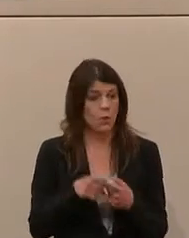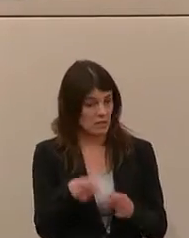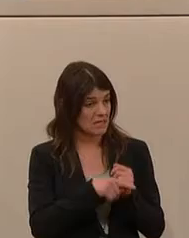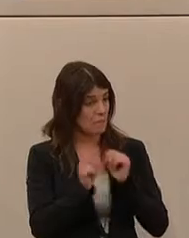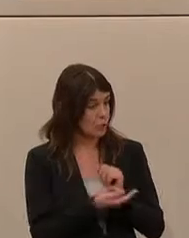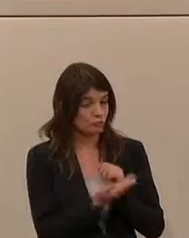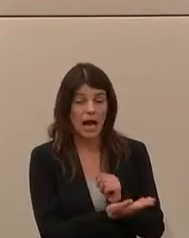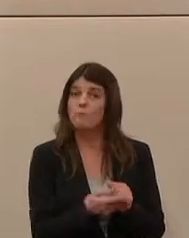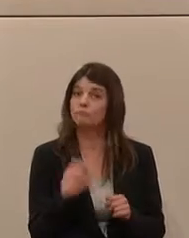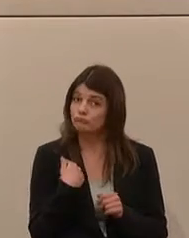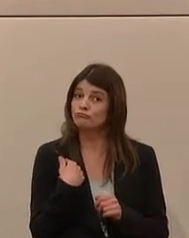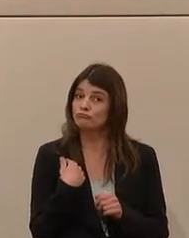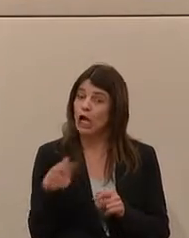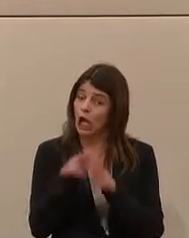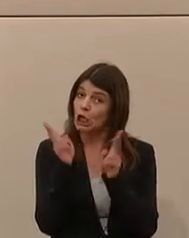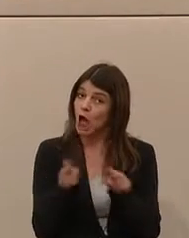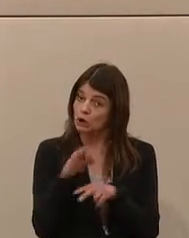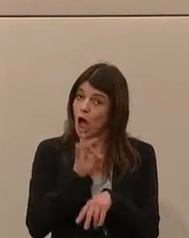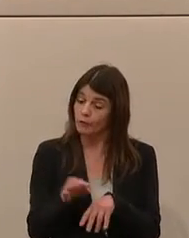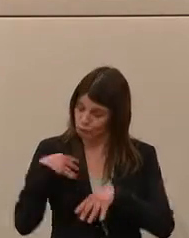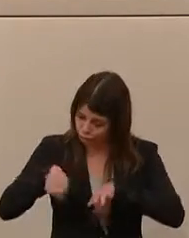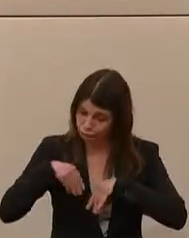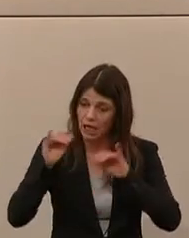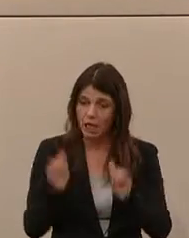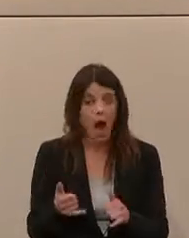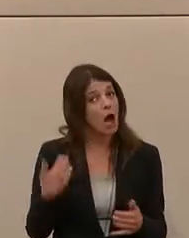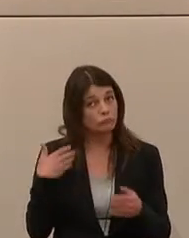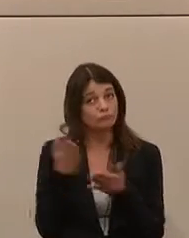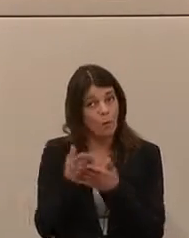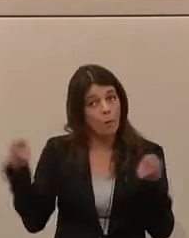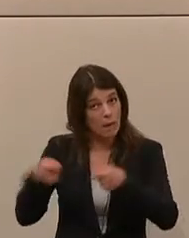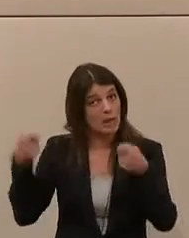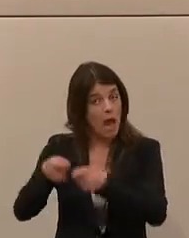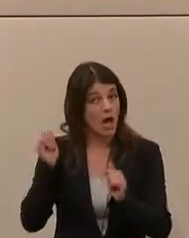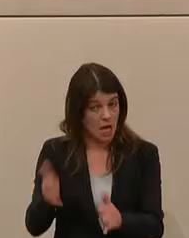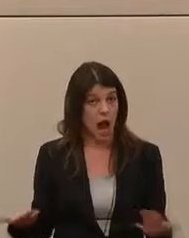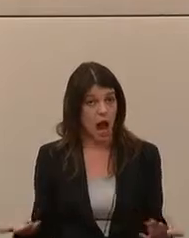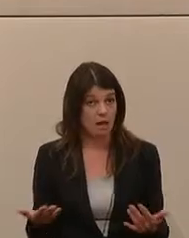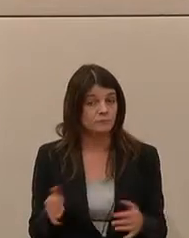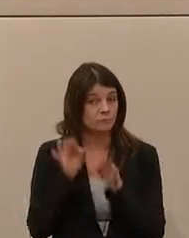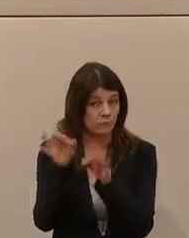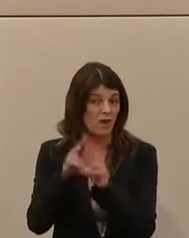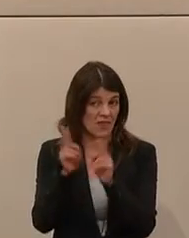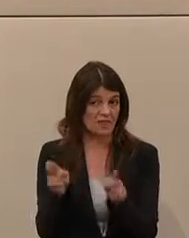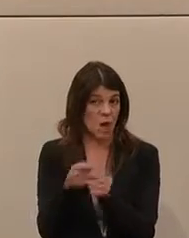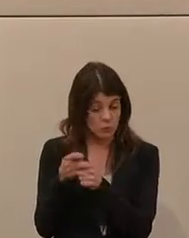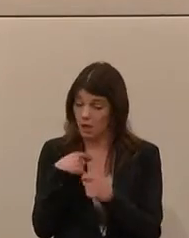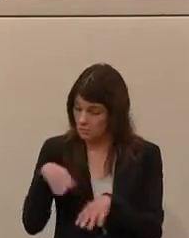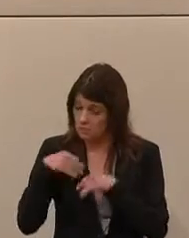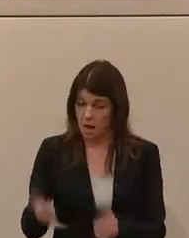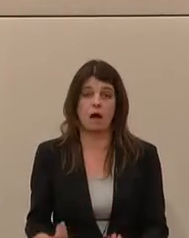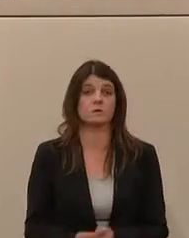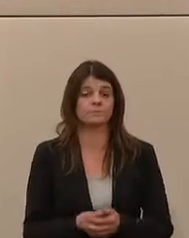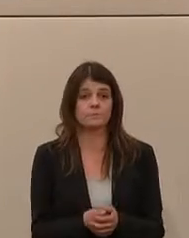Budget den internationalen Verpflichtungen in Form unserer Beiträge zu den internationalen Organisationen nach. Und letzter und